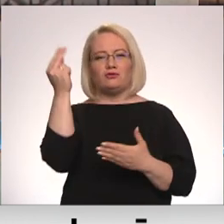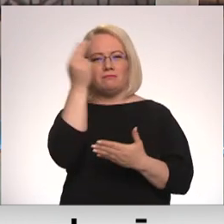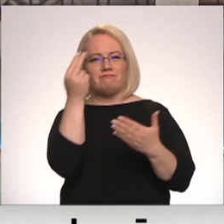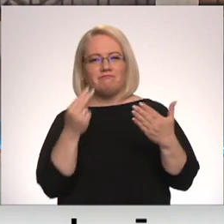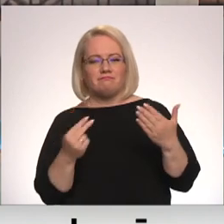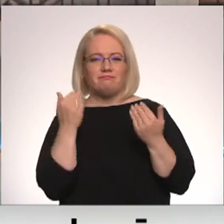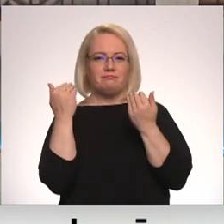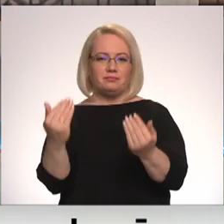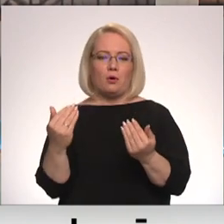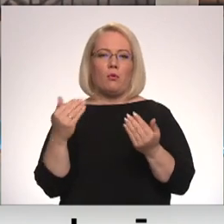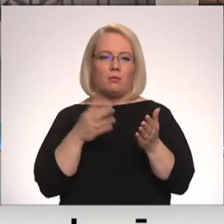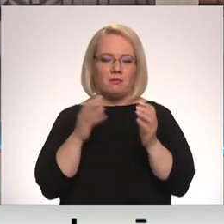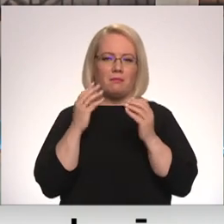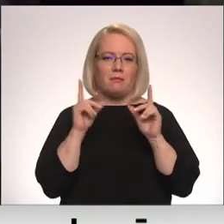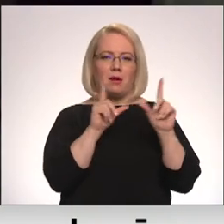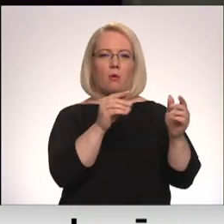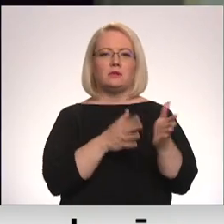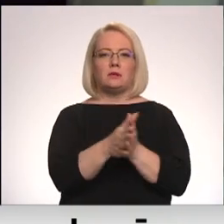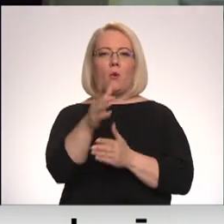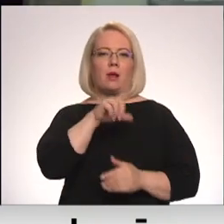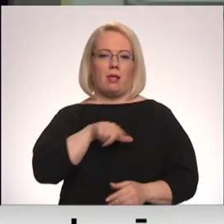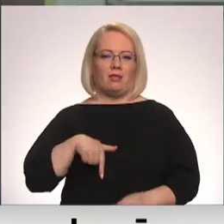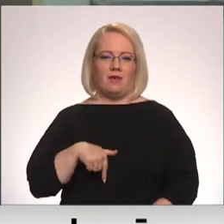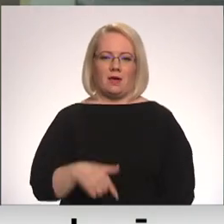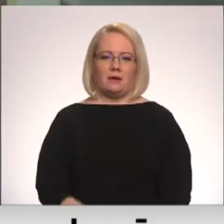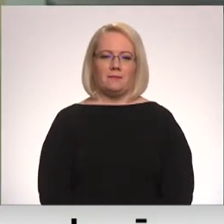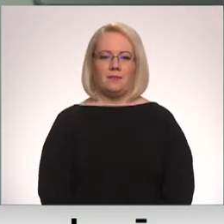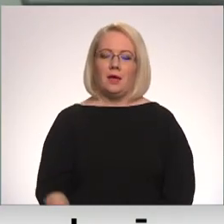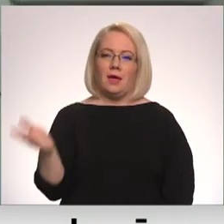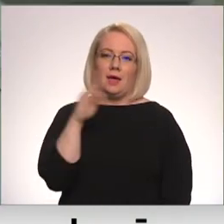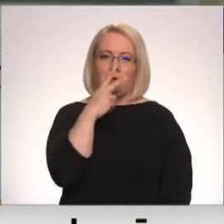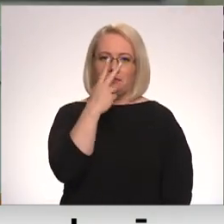un ceļos cauri Latvijai. Iesim paskatīties? Jā.